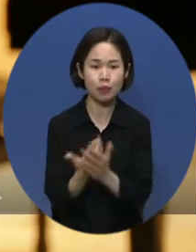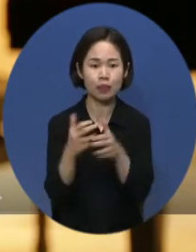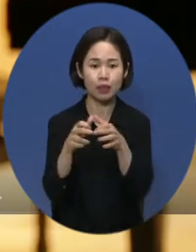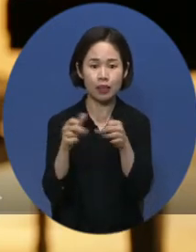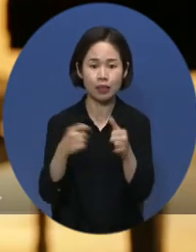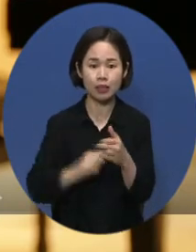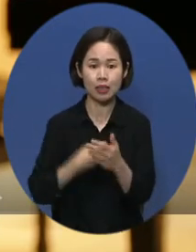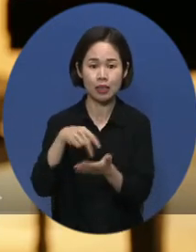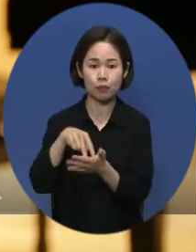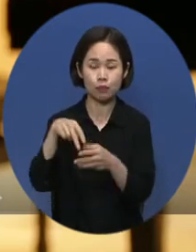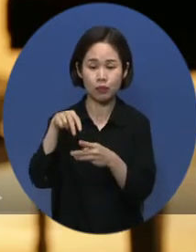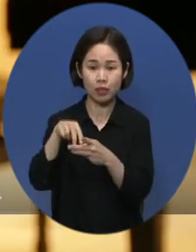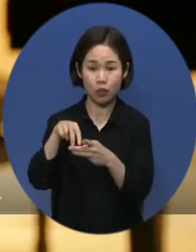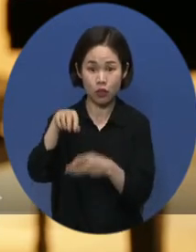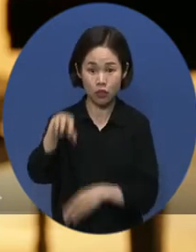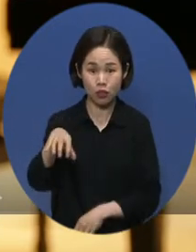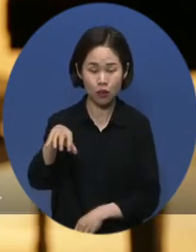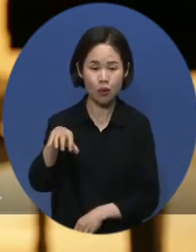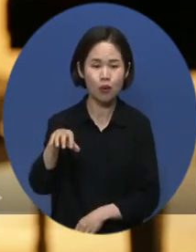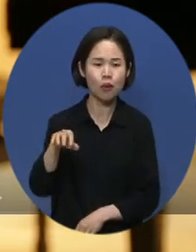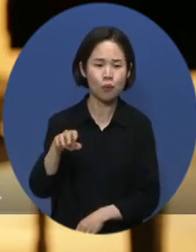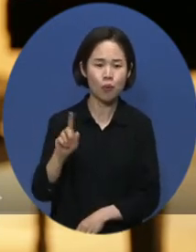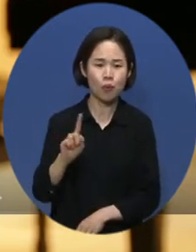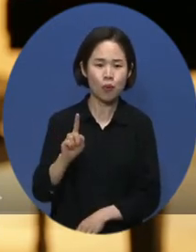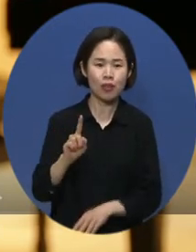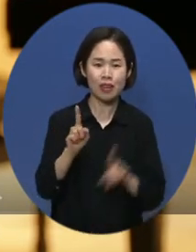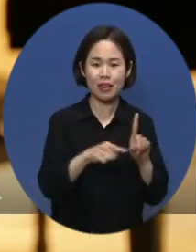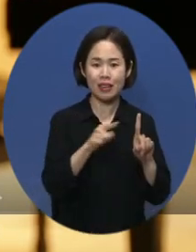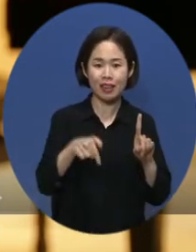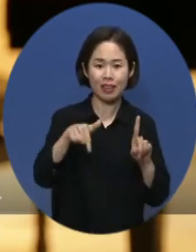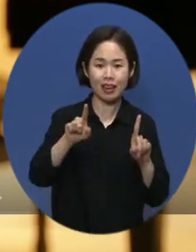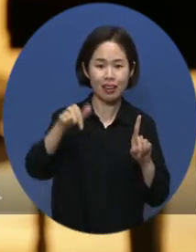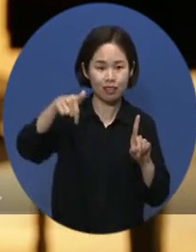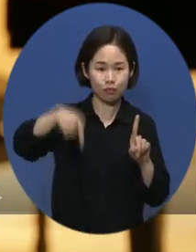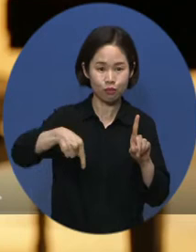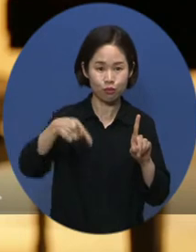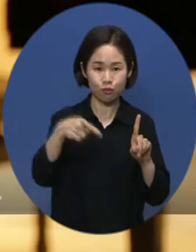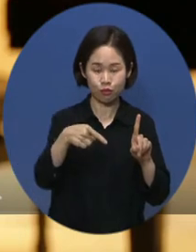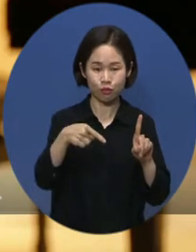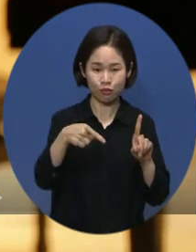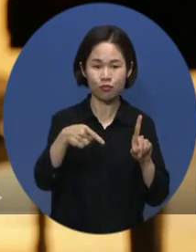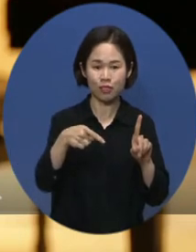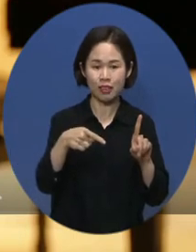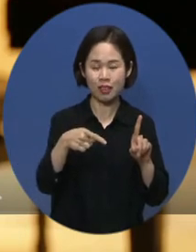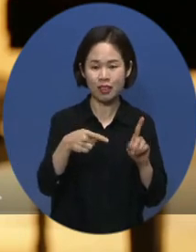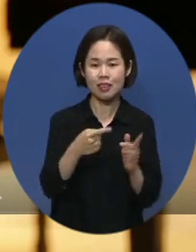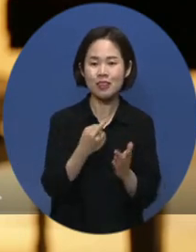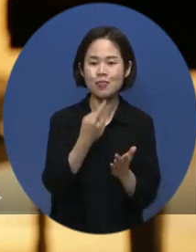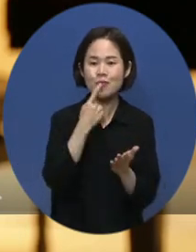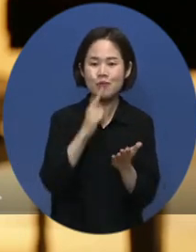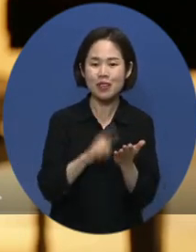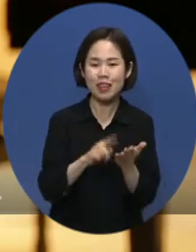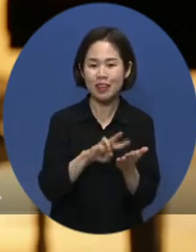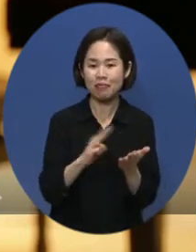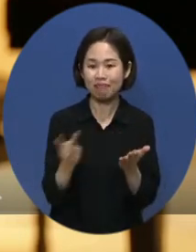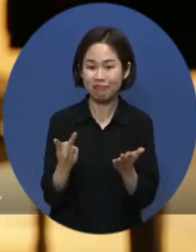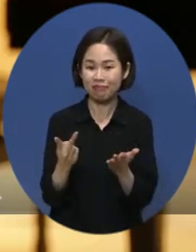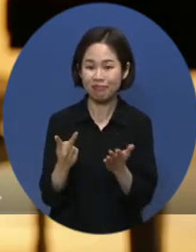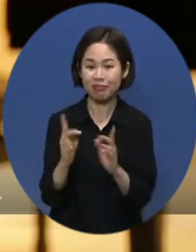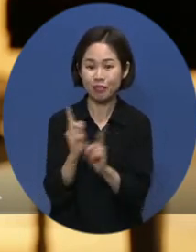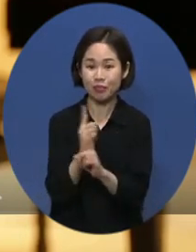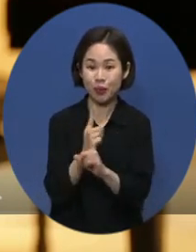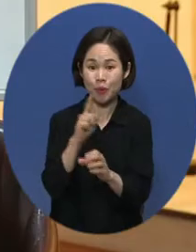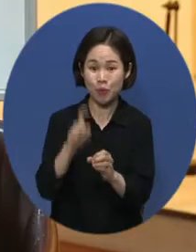그 말했던 1인 가구라고 그 1인 가구를 이제 읽기 쉬운 자료로 수정하려고